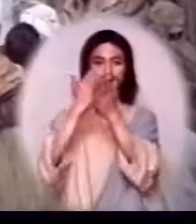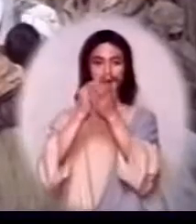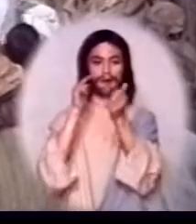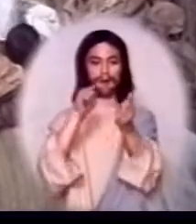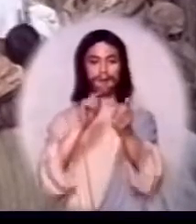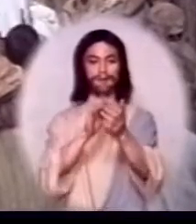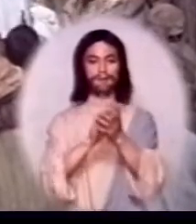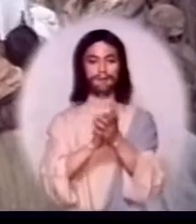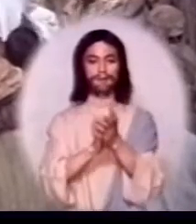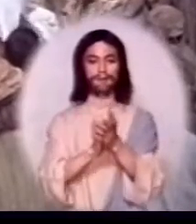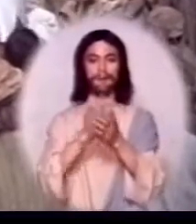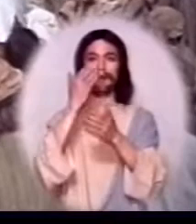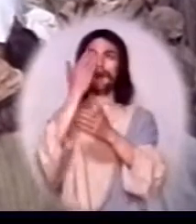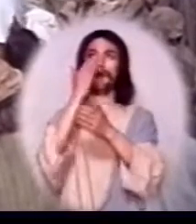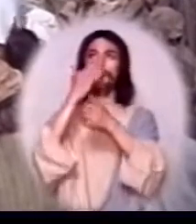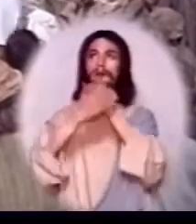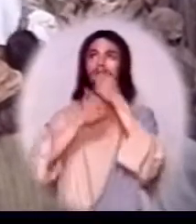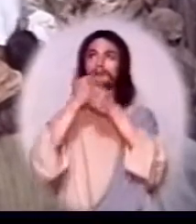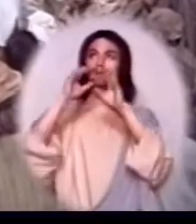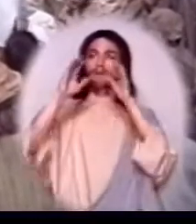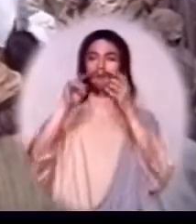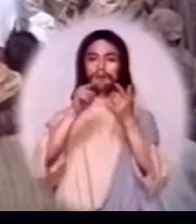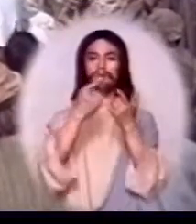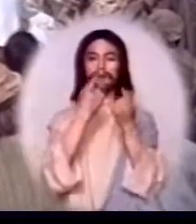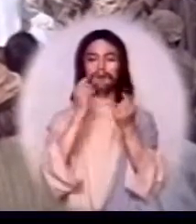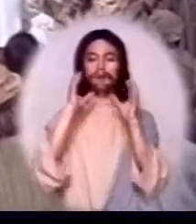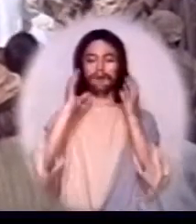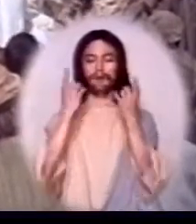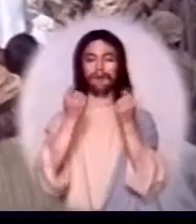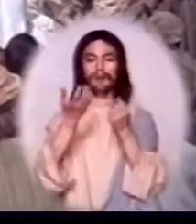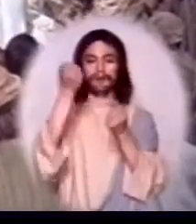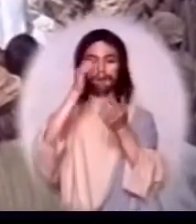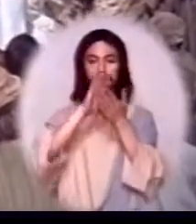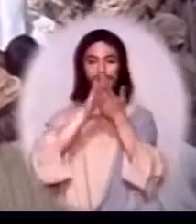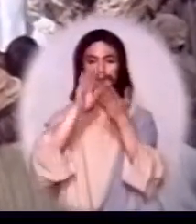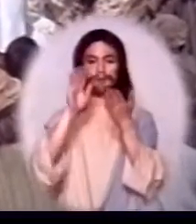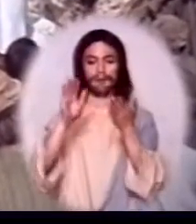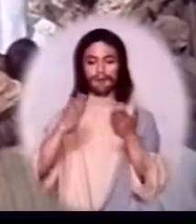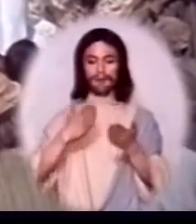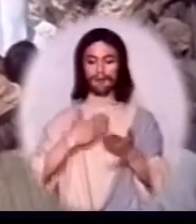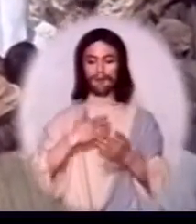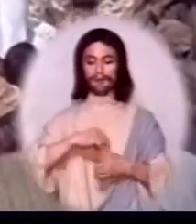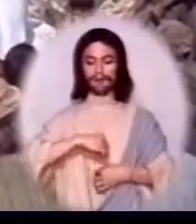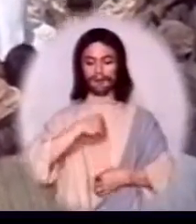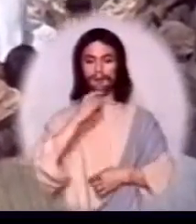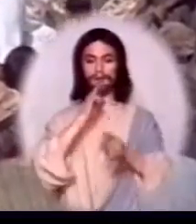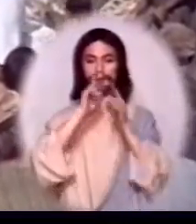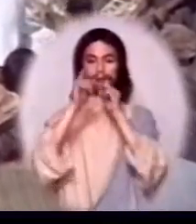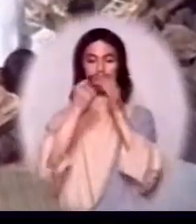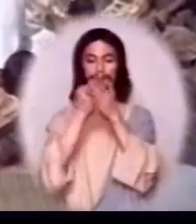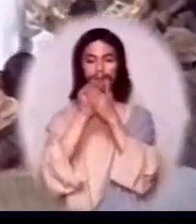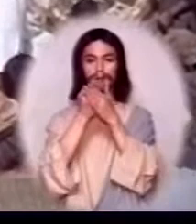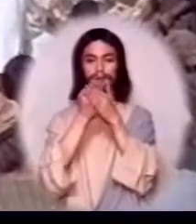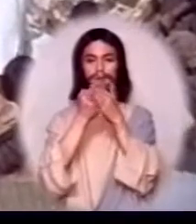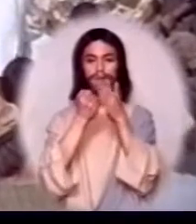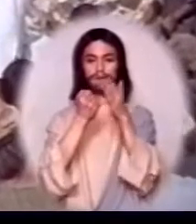말라. 하나님의 나라는 이런 자의 것이니라. 내가 진실로